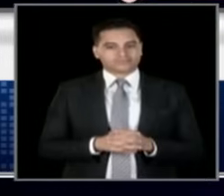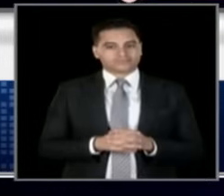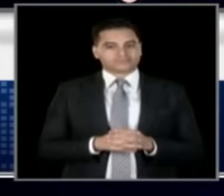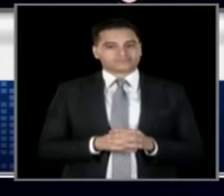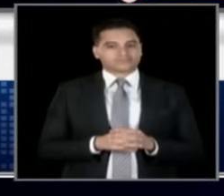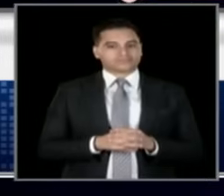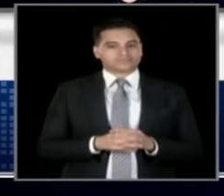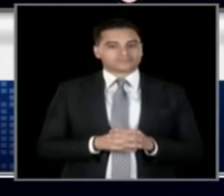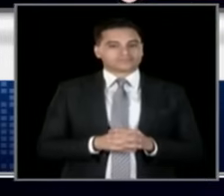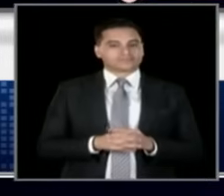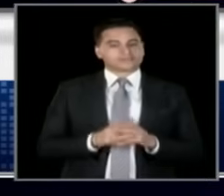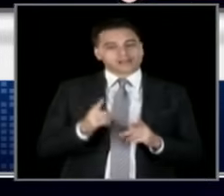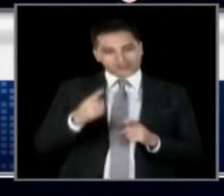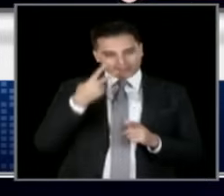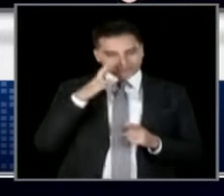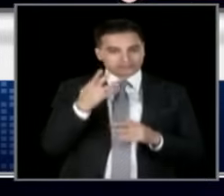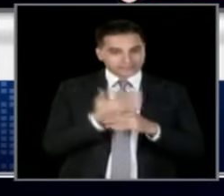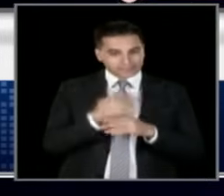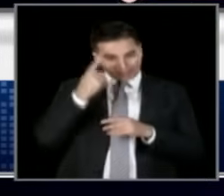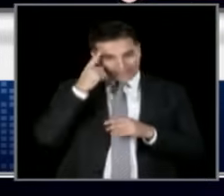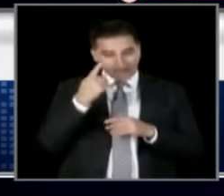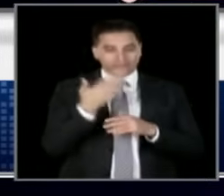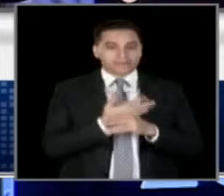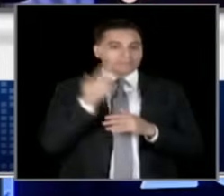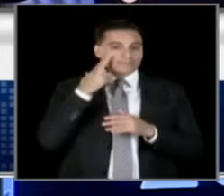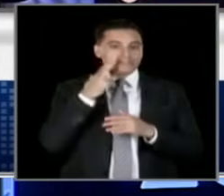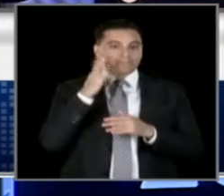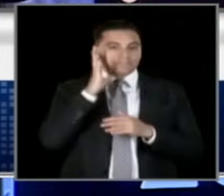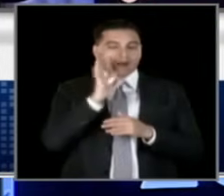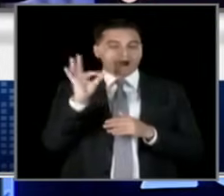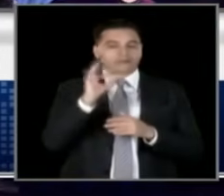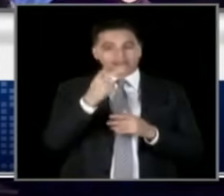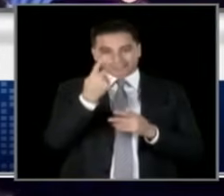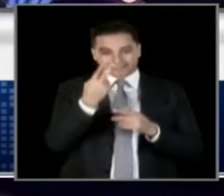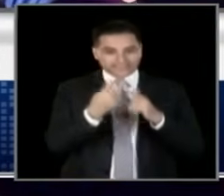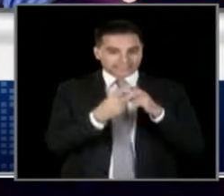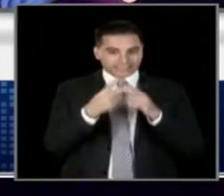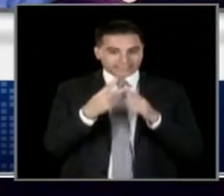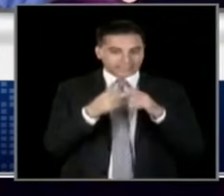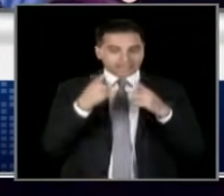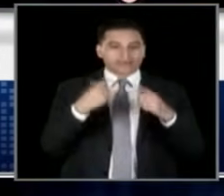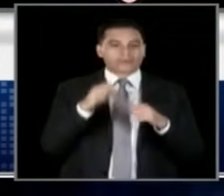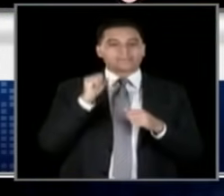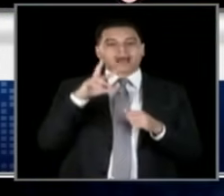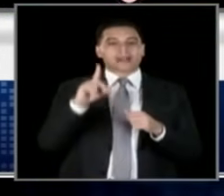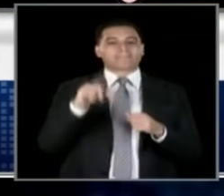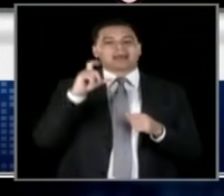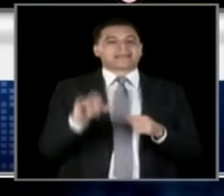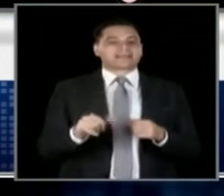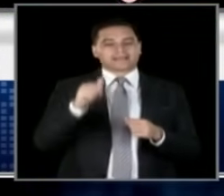هارد لك أنت عارف ليه؟ لأن الاتنين ألبانيين هارد لك فعلا نتيجة